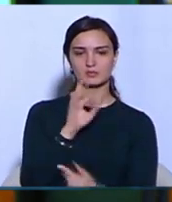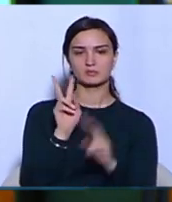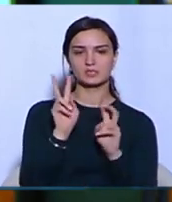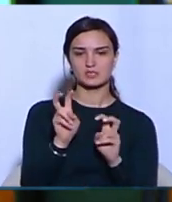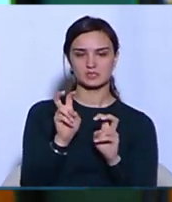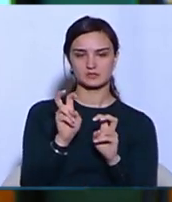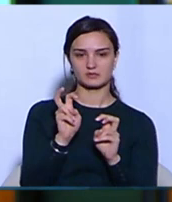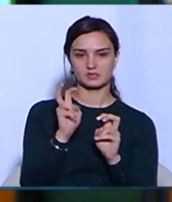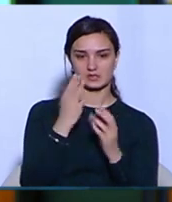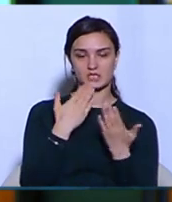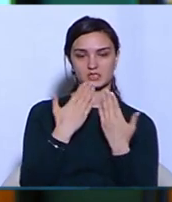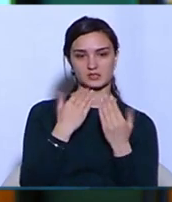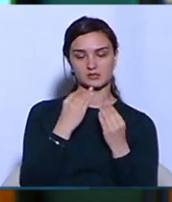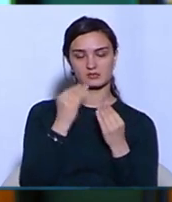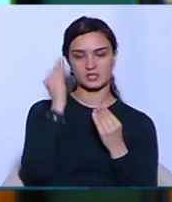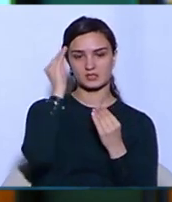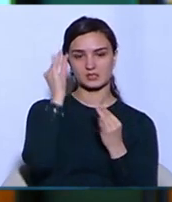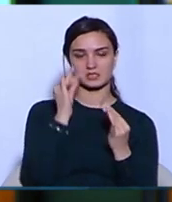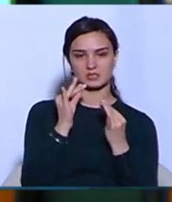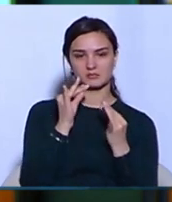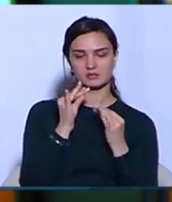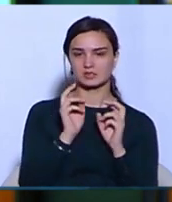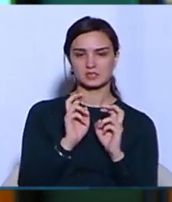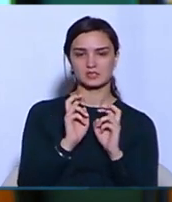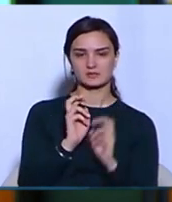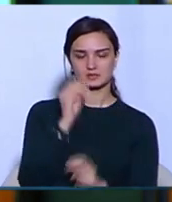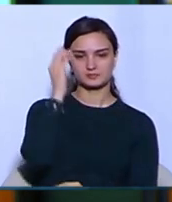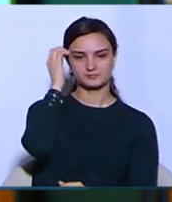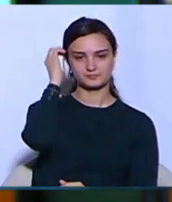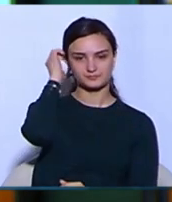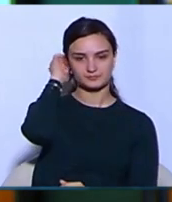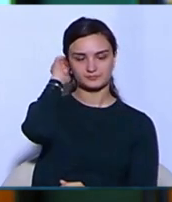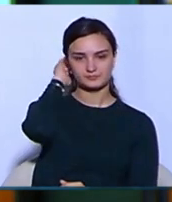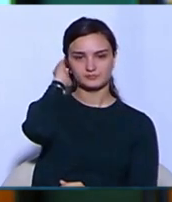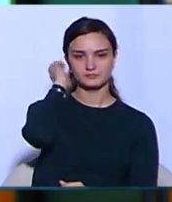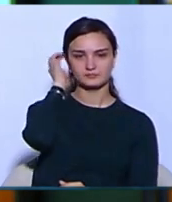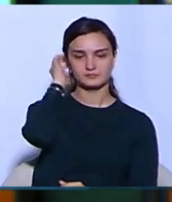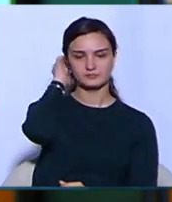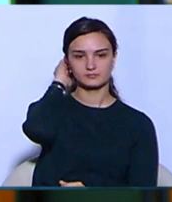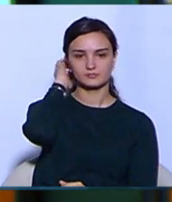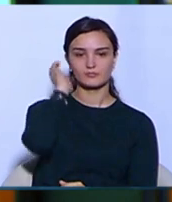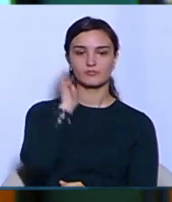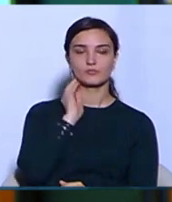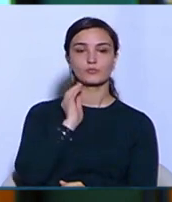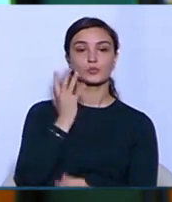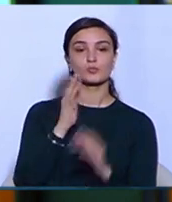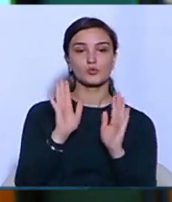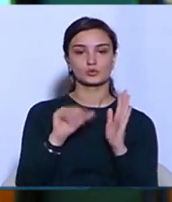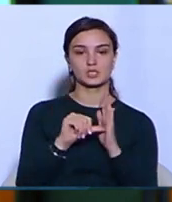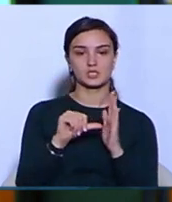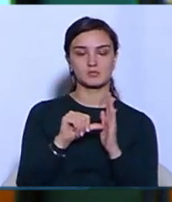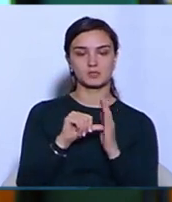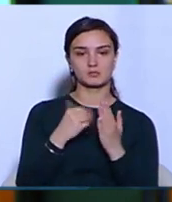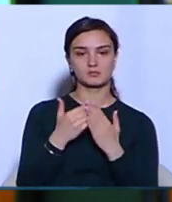რისთვის? გასაზიარებლად, უკავშირისთვის? ახალისების მისაღებად თუ მხოლოდ